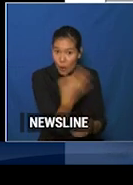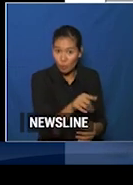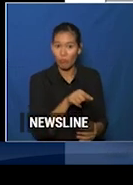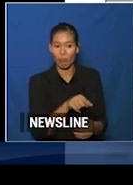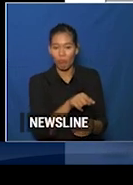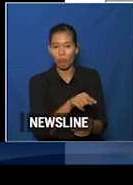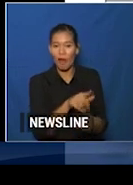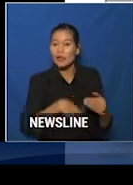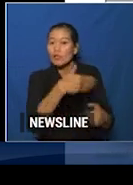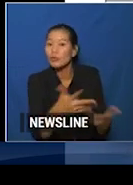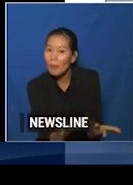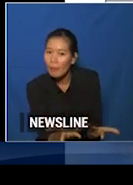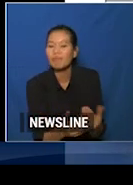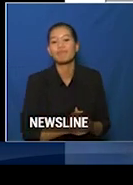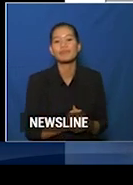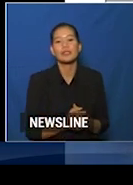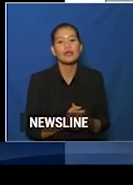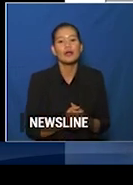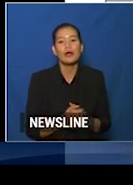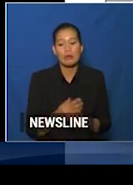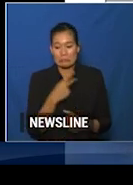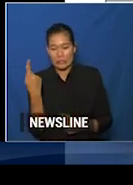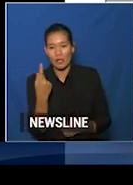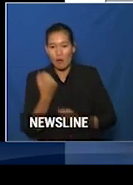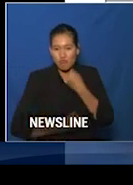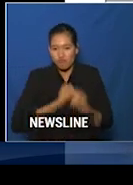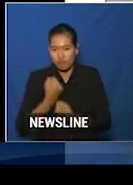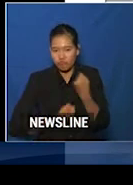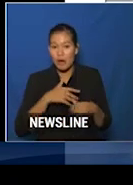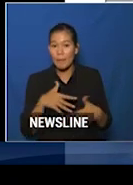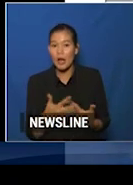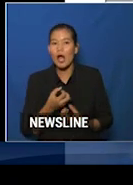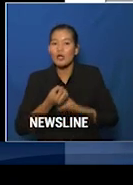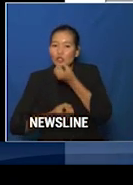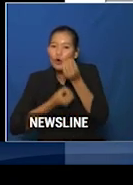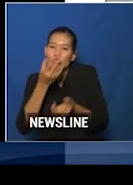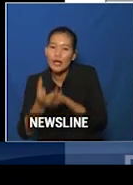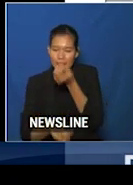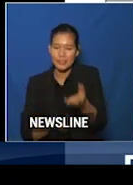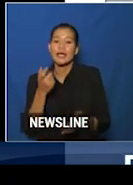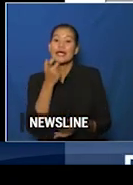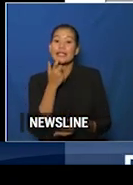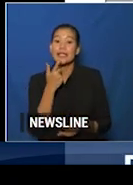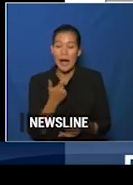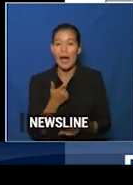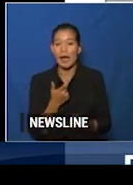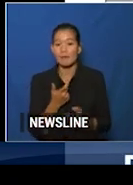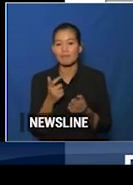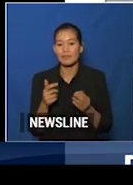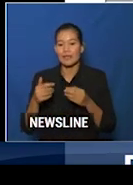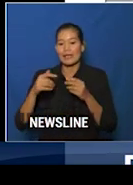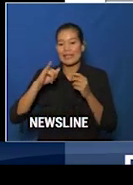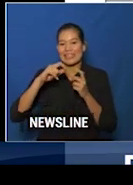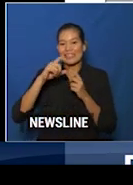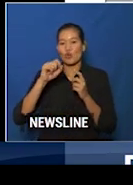ini maka kita akan melaksanakan sosialisasi tentang bagaimana melakukan isolasi diri